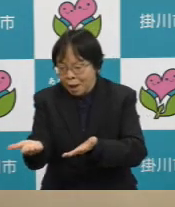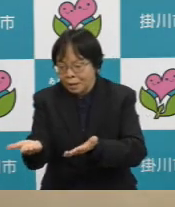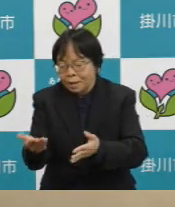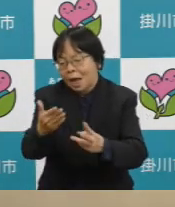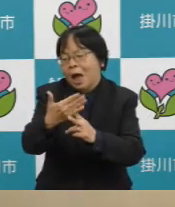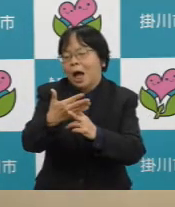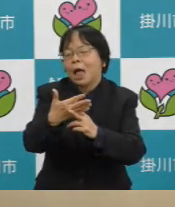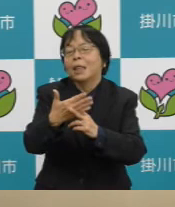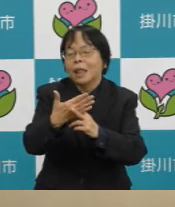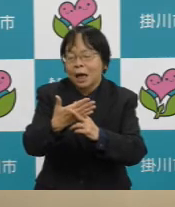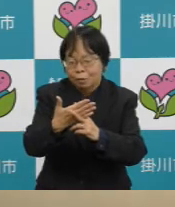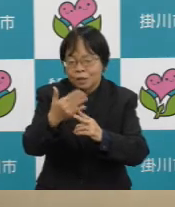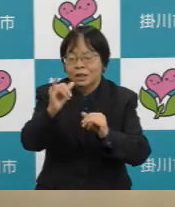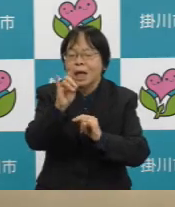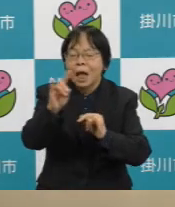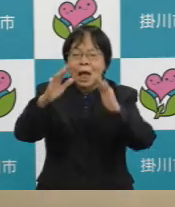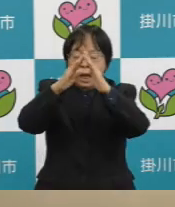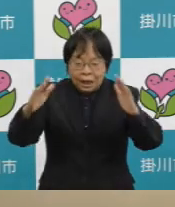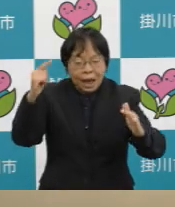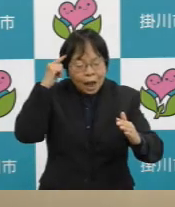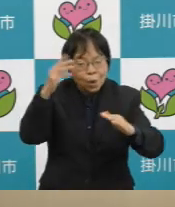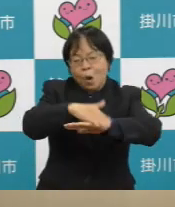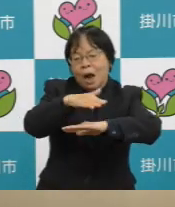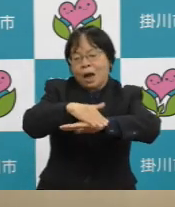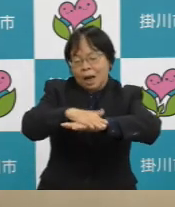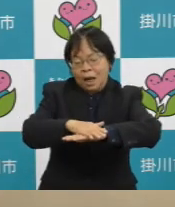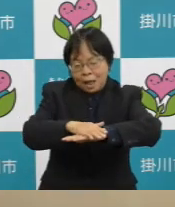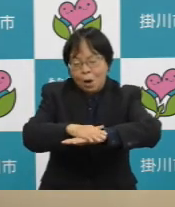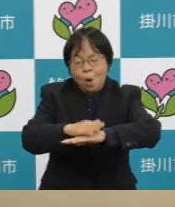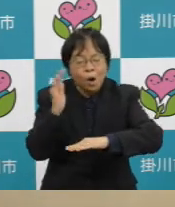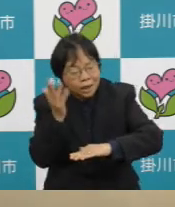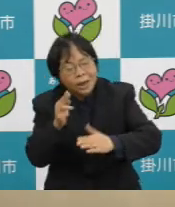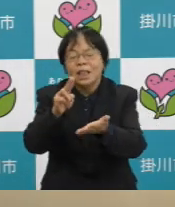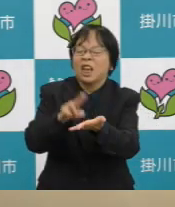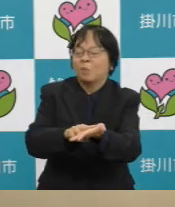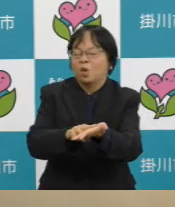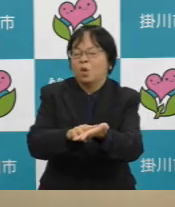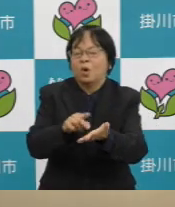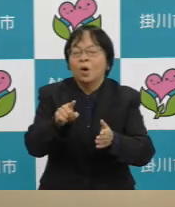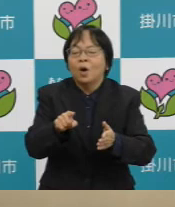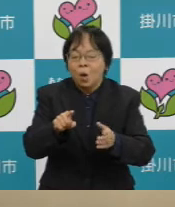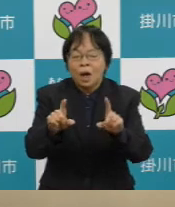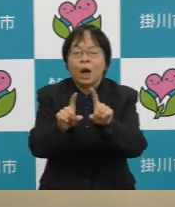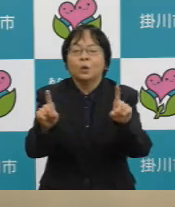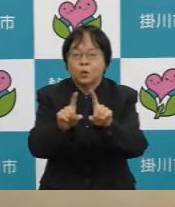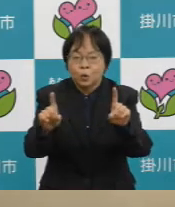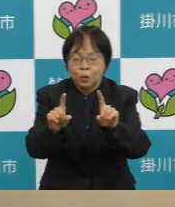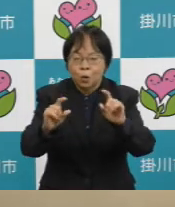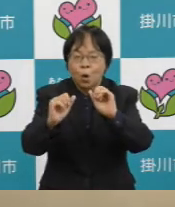え方を聞いて決めていくと、まあ、こういうのが通常の住民投票条例でありましたけれ